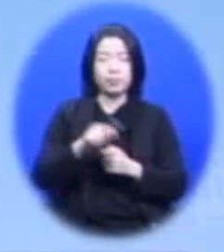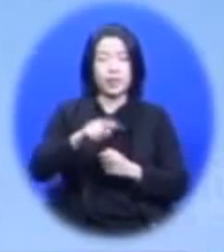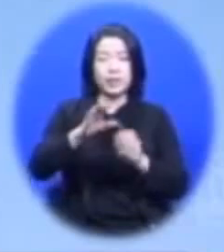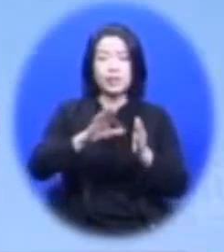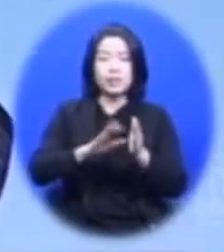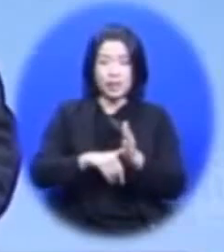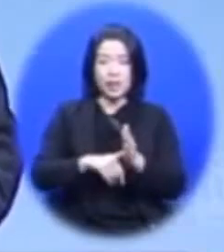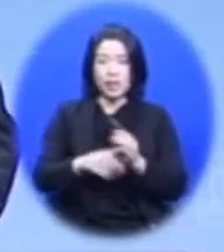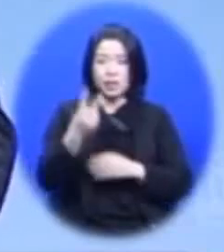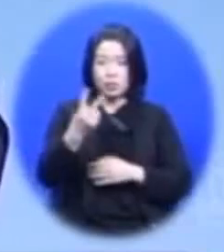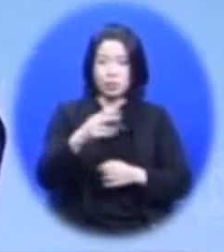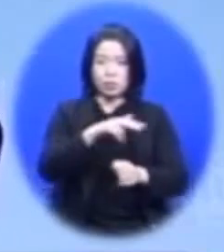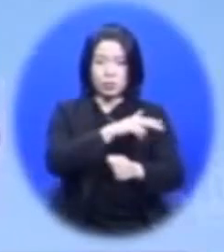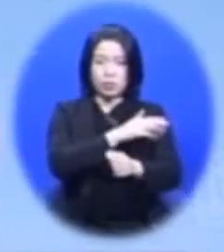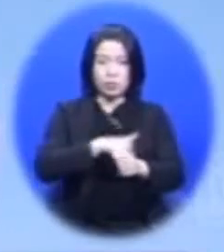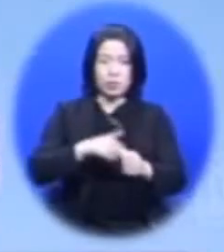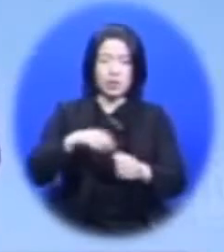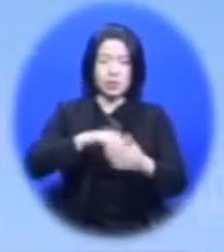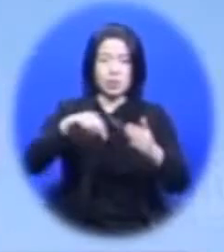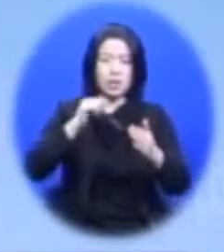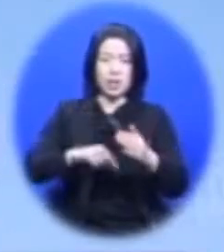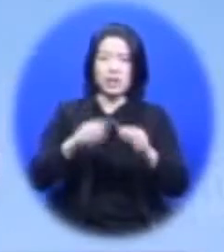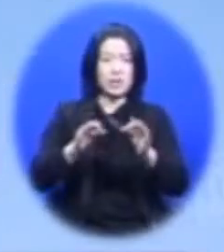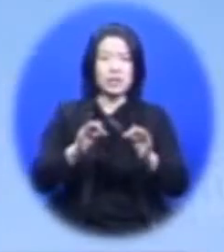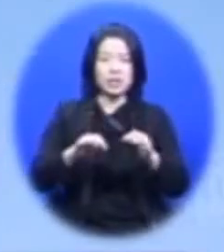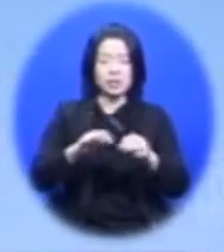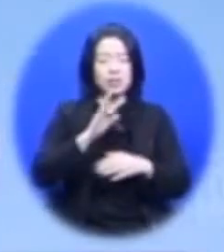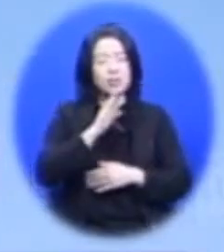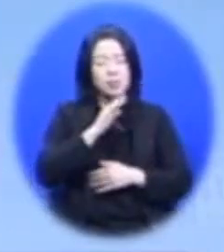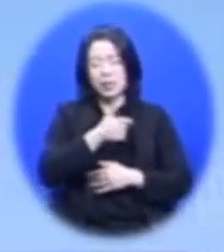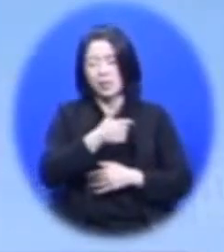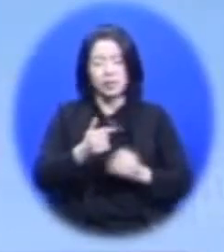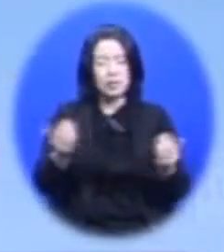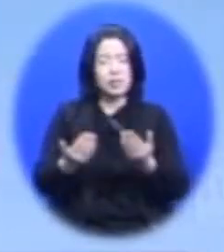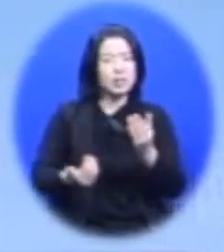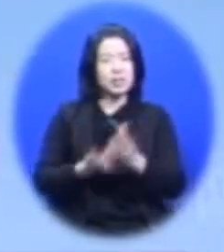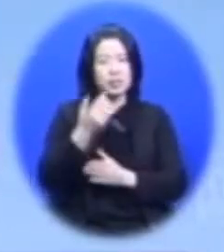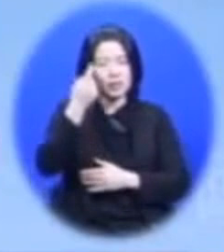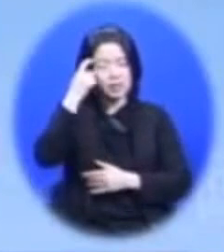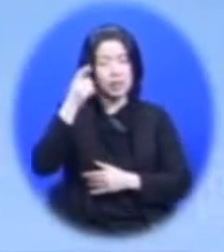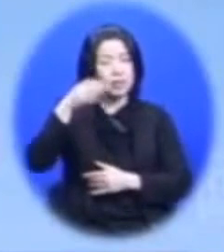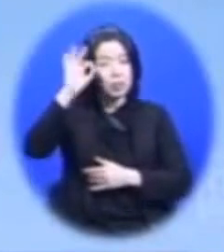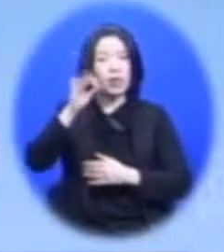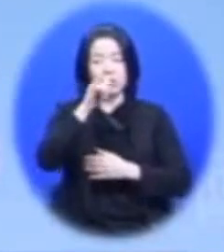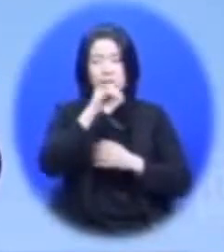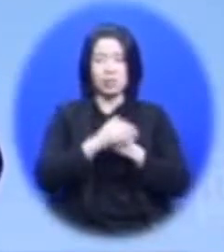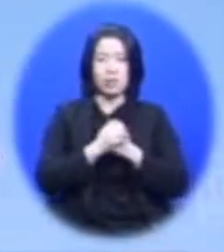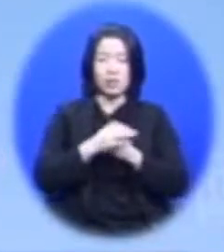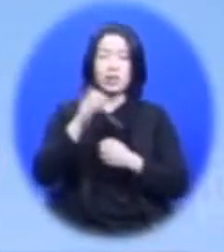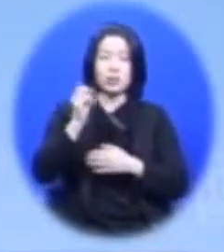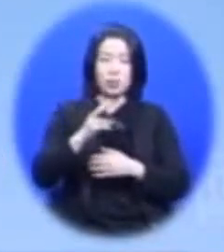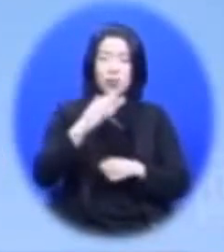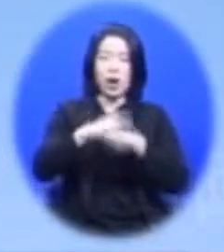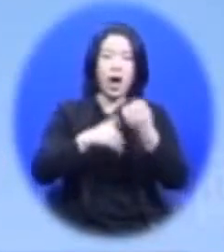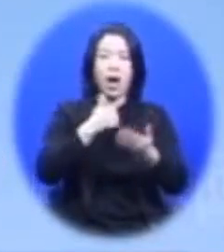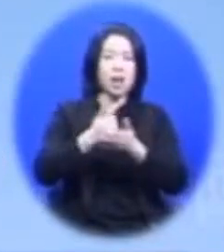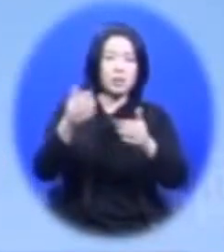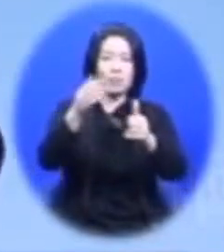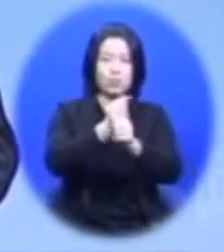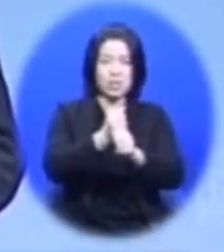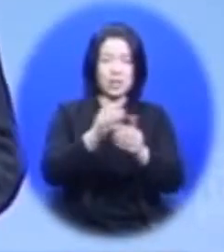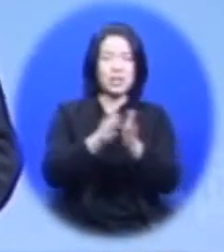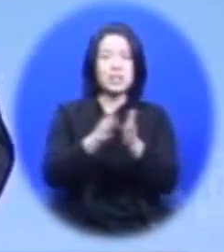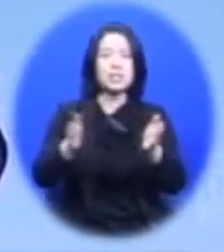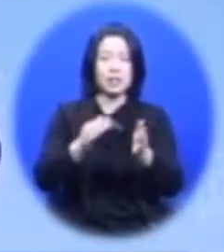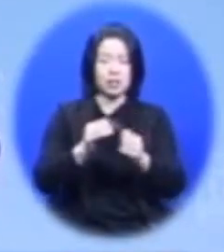그때서야 두 집사님 안에 이제는 이러다가 큰일 날 것이라는 생각이 들었어요. 그리고 하나님을 붙잡기